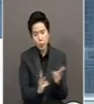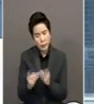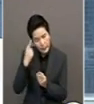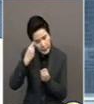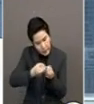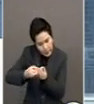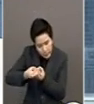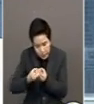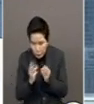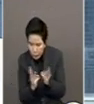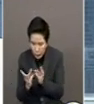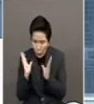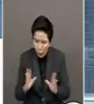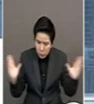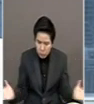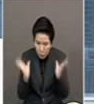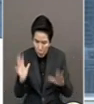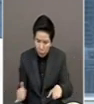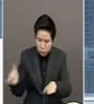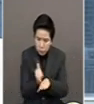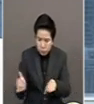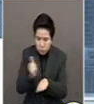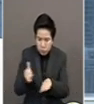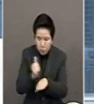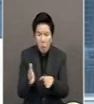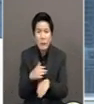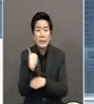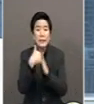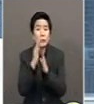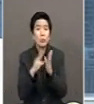บคิดนะครับว่าจะทำยังไงครับที่จะดึงผู้โดยสารมาใช้บริการสายสีม่วงมากขึ้นนะครับ ค่ะ